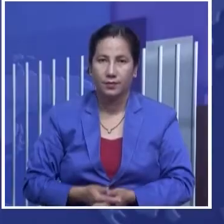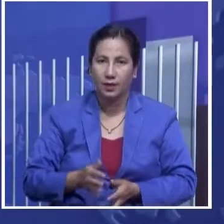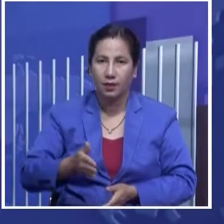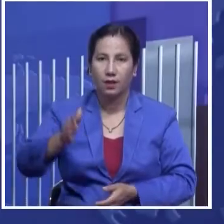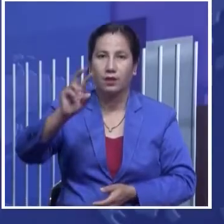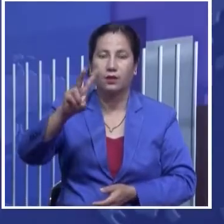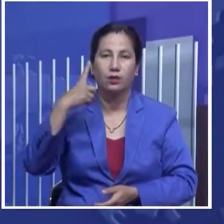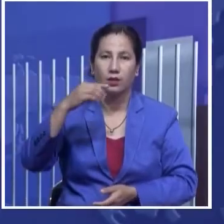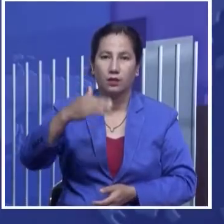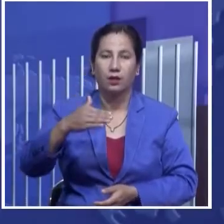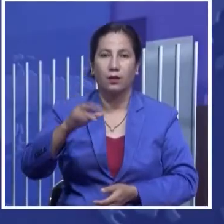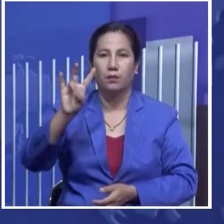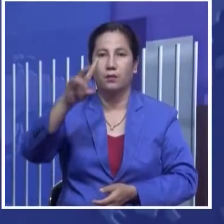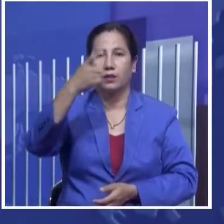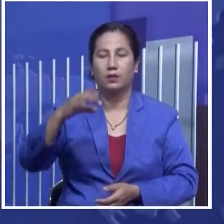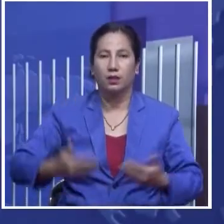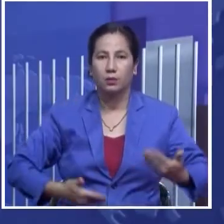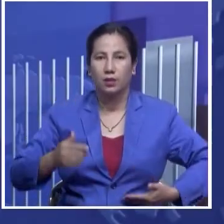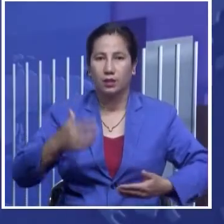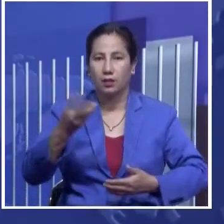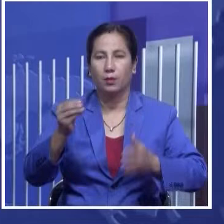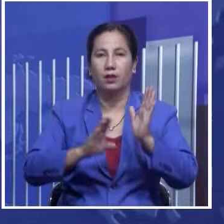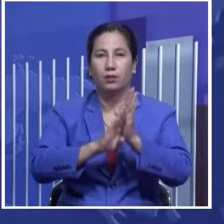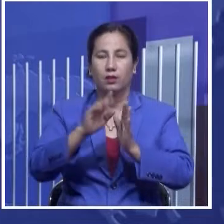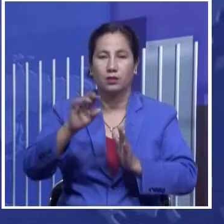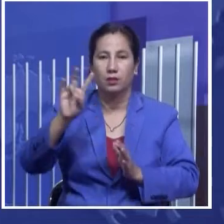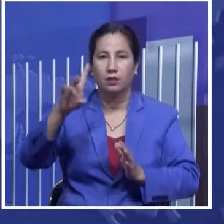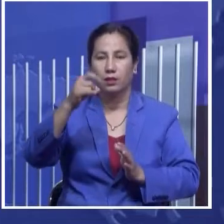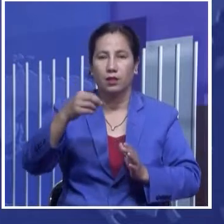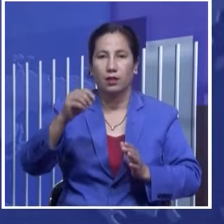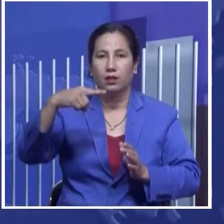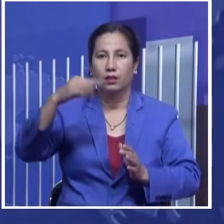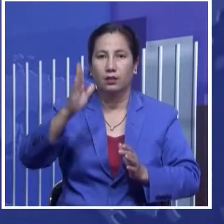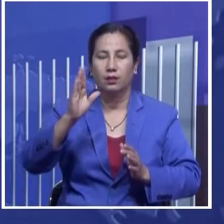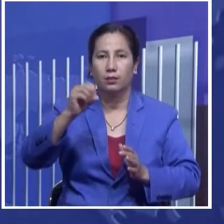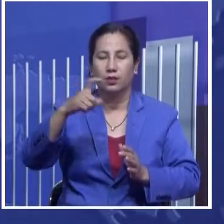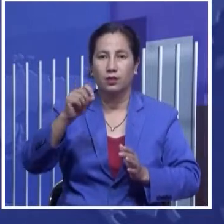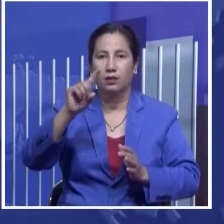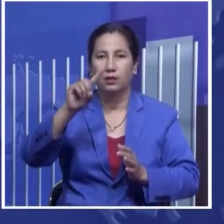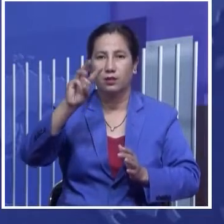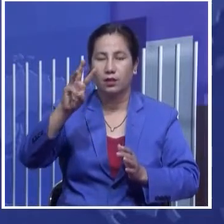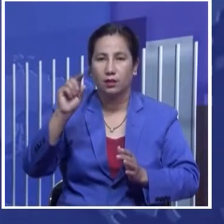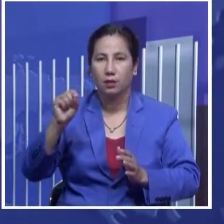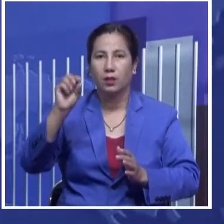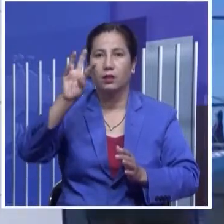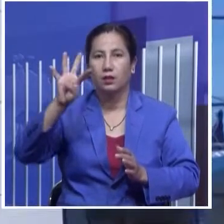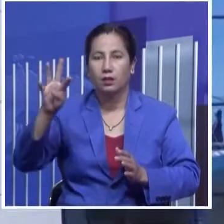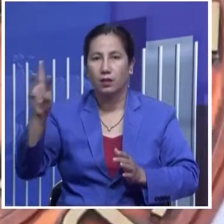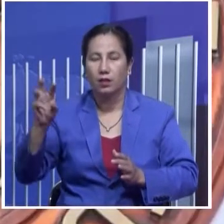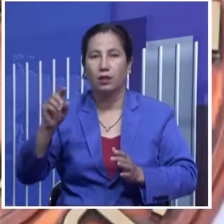लगातार दुई दिनसम्म घटेको सेयर बजार आज भने सामान्य बढेको छ। सेयर बजार परिसूचक नेप्से 13.33 अङ्कले बढेर